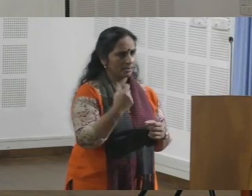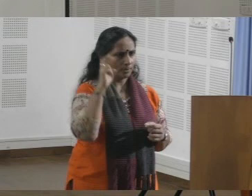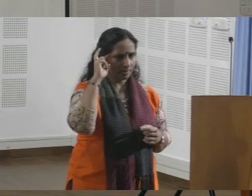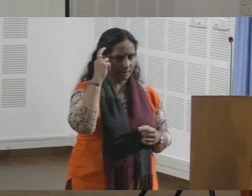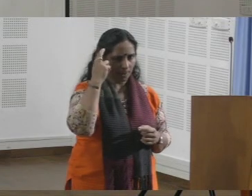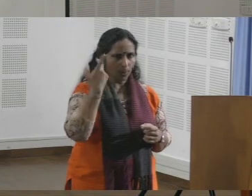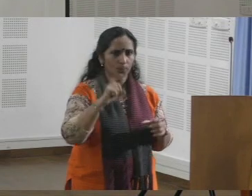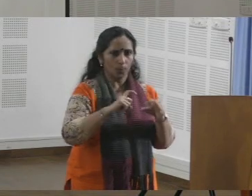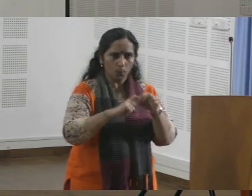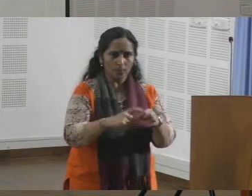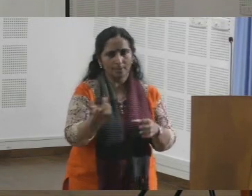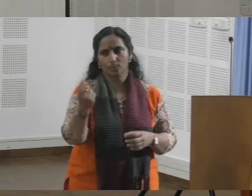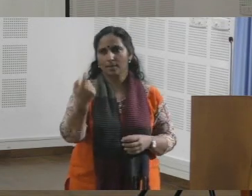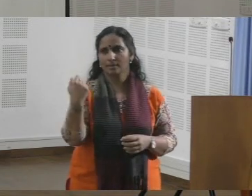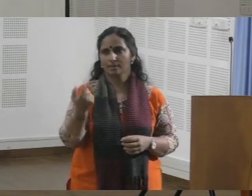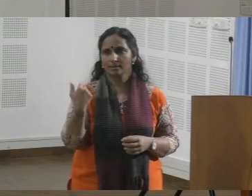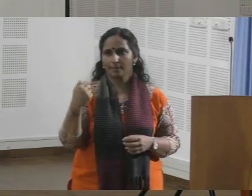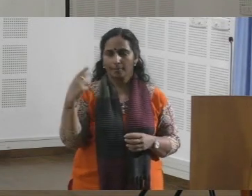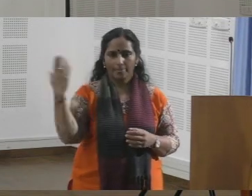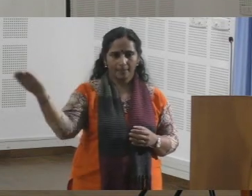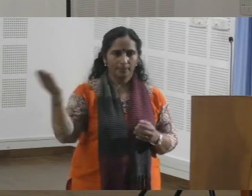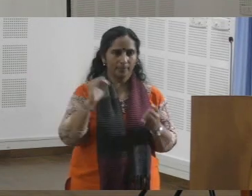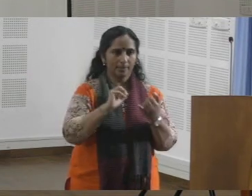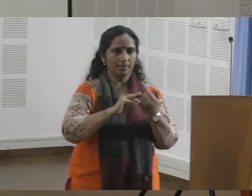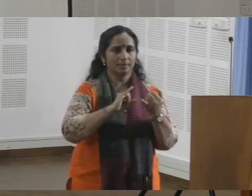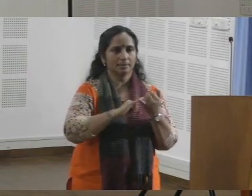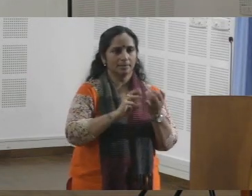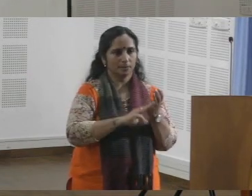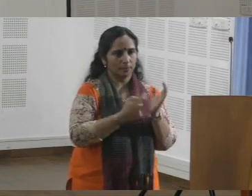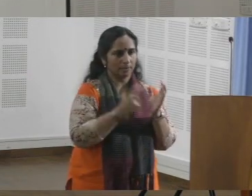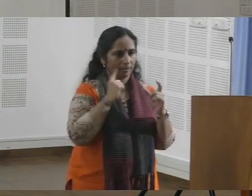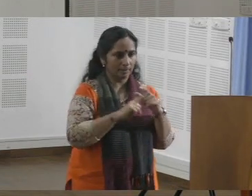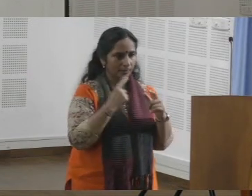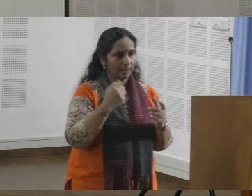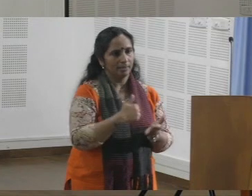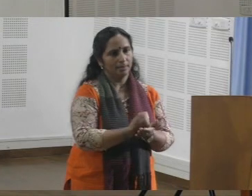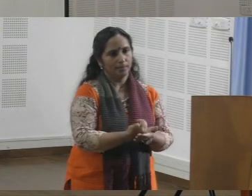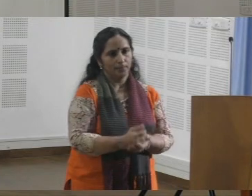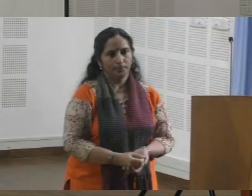സംശയങ്ങളോ ആശങ്കകളോ ഒക്കെ ഉണ്ടെങ്കിൽ ശ്രീമതി സ്മൃതിയുമായിട്ട് അത് പങ്കുവയ്ക്കാം.